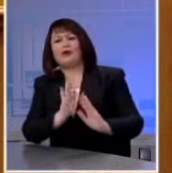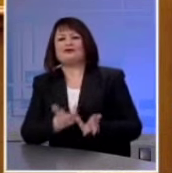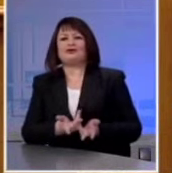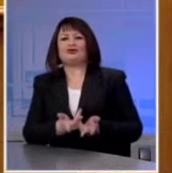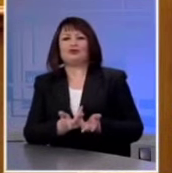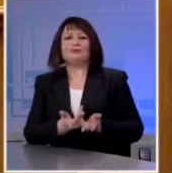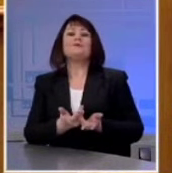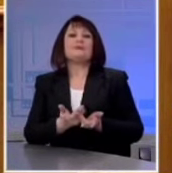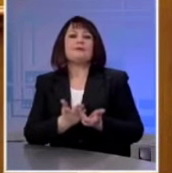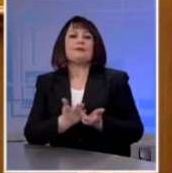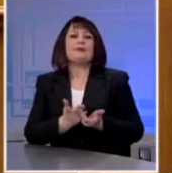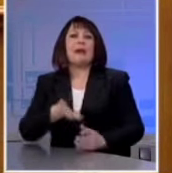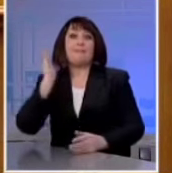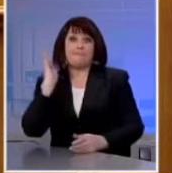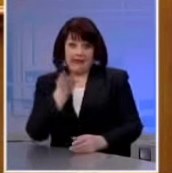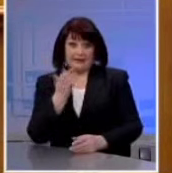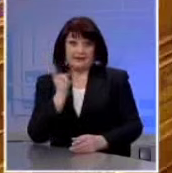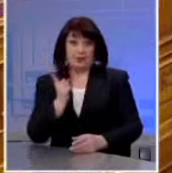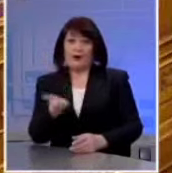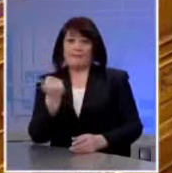ίδια την ποινική τιμωρία.